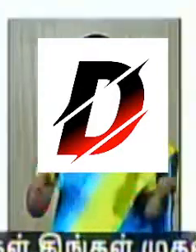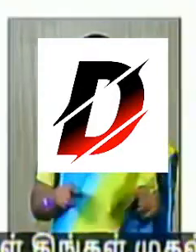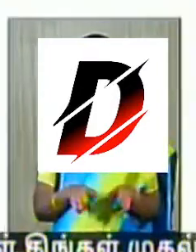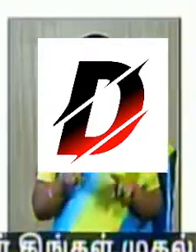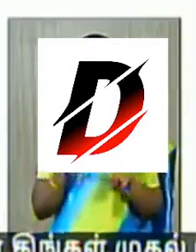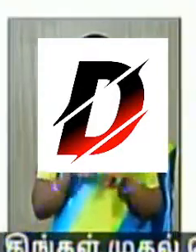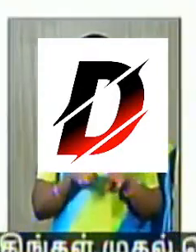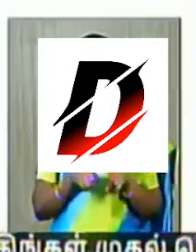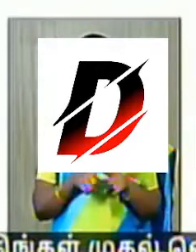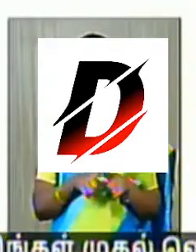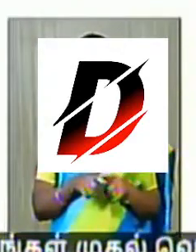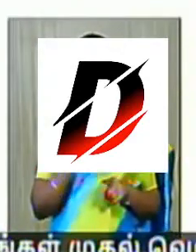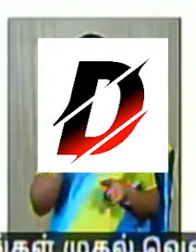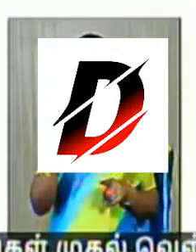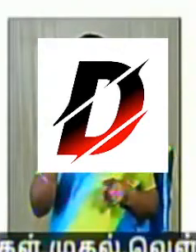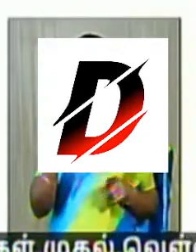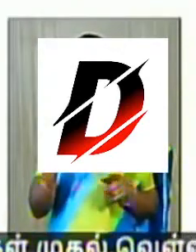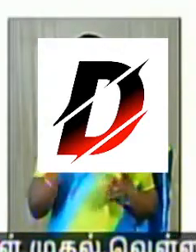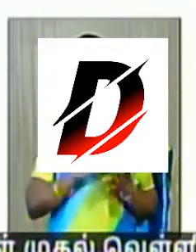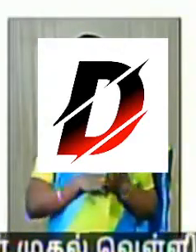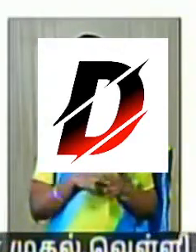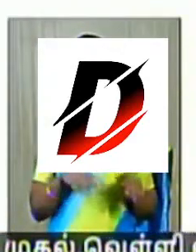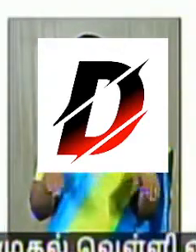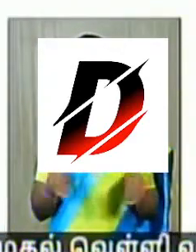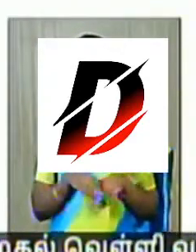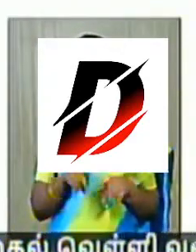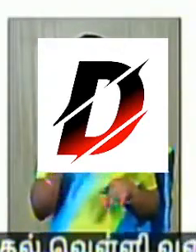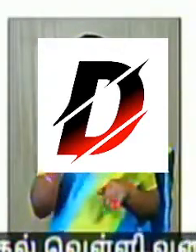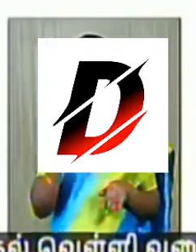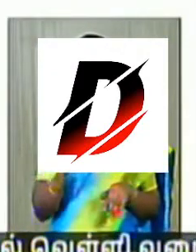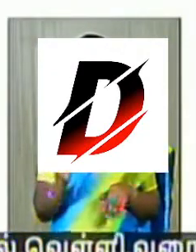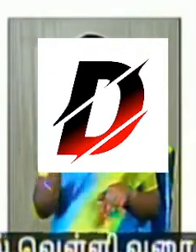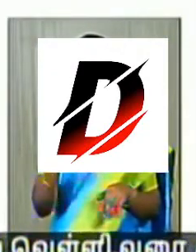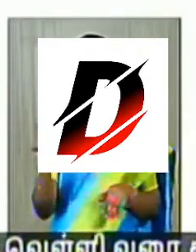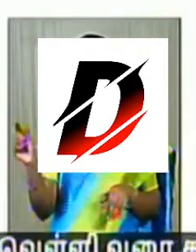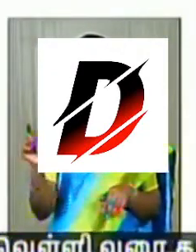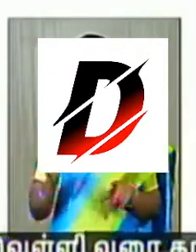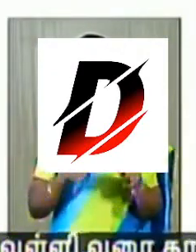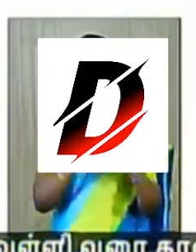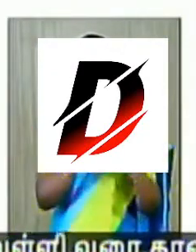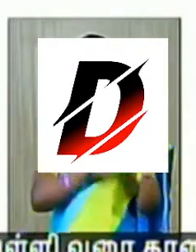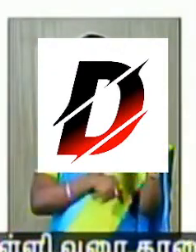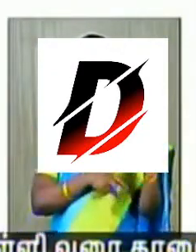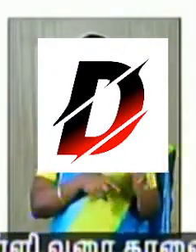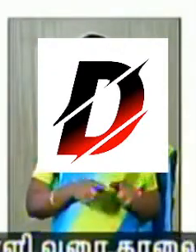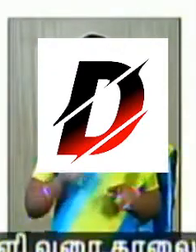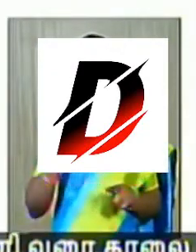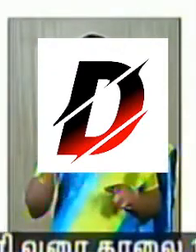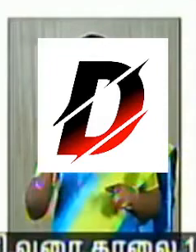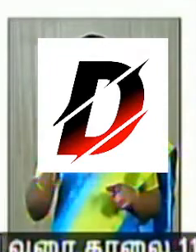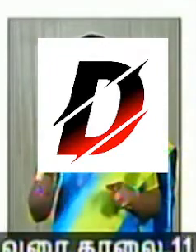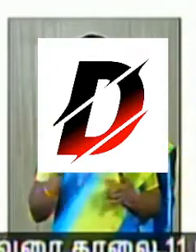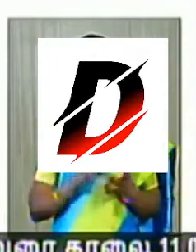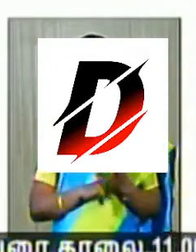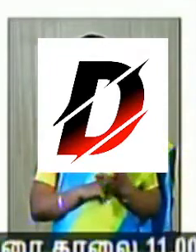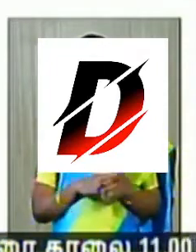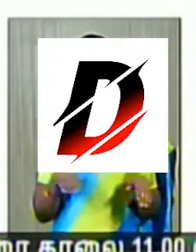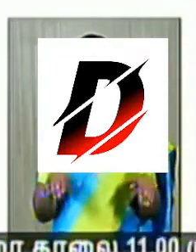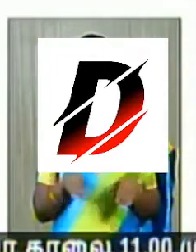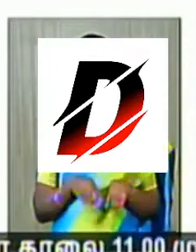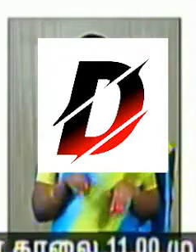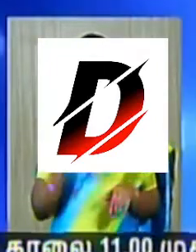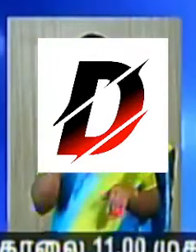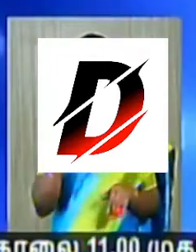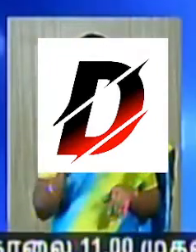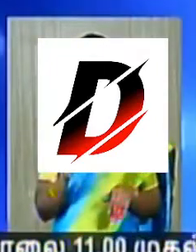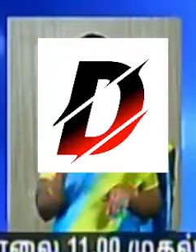எழுதுகிறோம், எக்ஸ் அச்சு ஒரு சென்டிமீட்டர் ஈக்குவல் டு ஒரு அலகு, ஒய் அச்சு ஒரு சென்டிமீட்டர் ஈக்குவல் ஒரு அலகு. மாணவர்களை